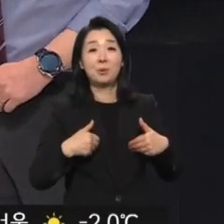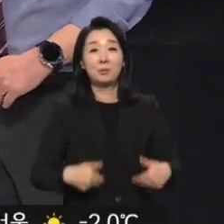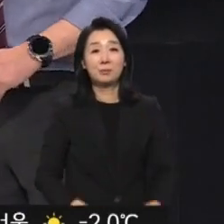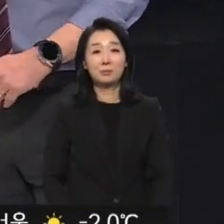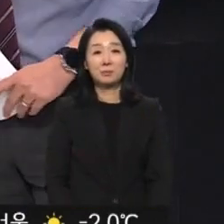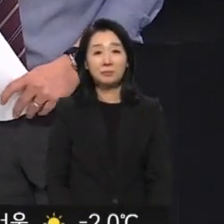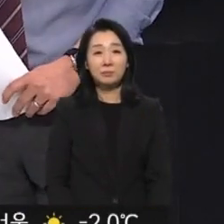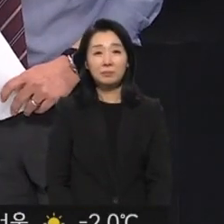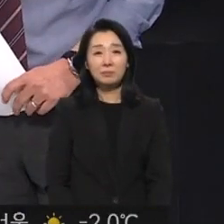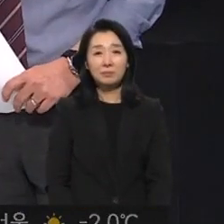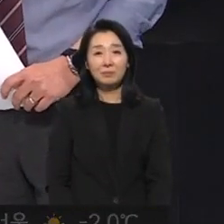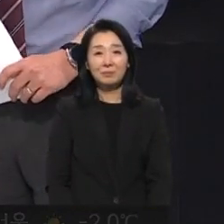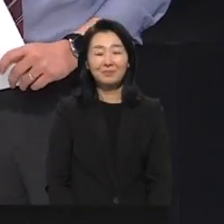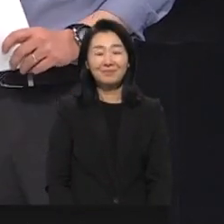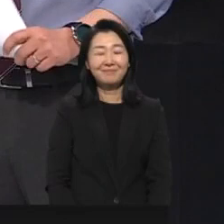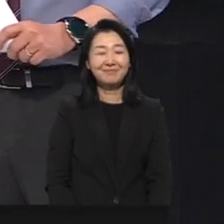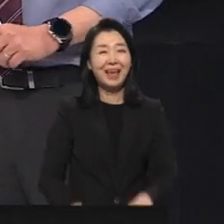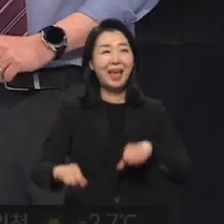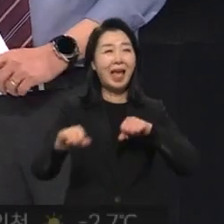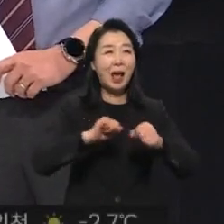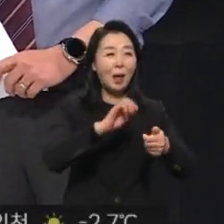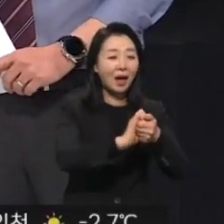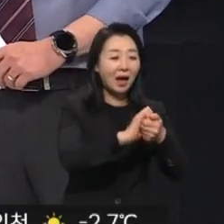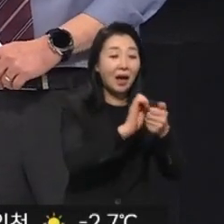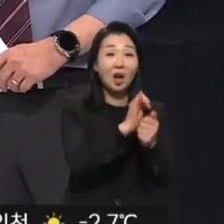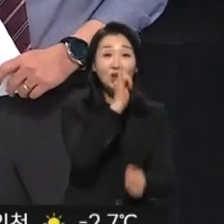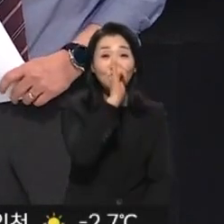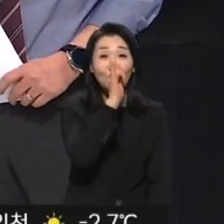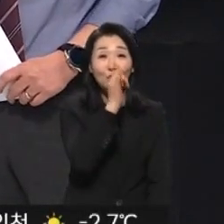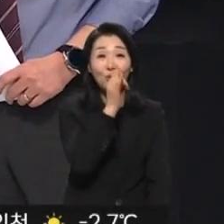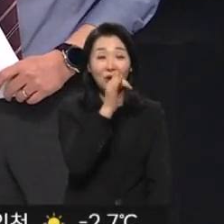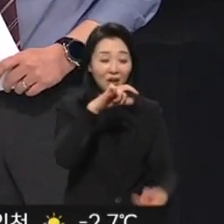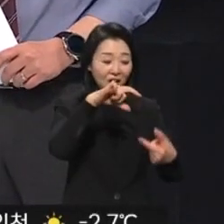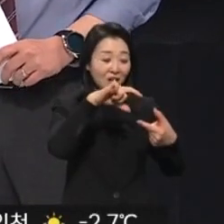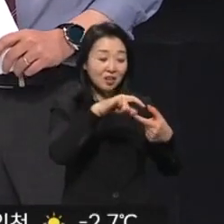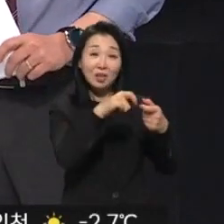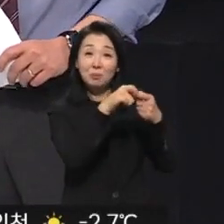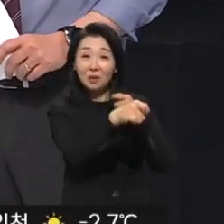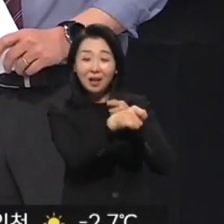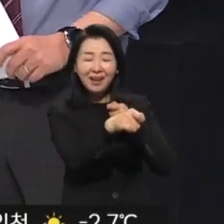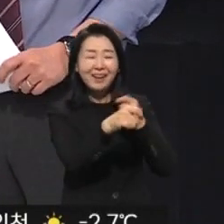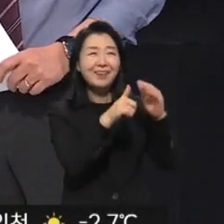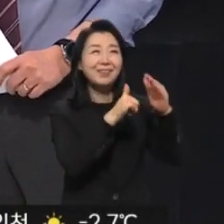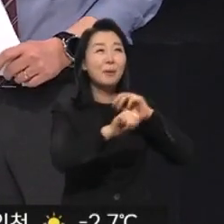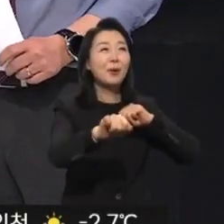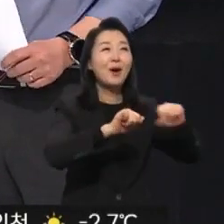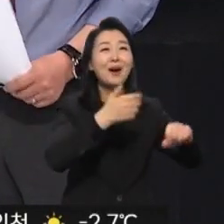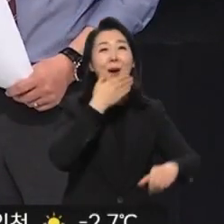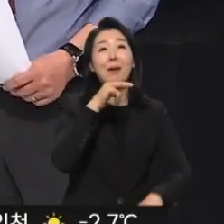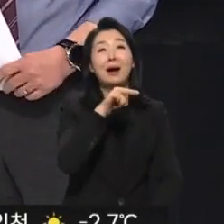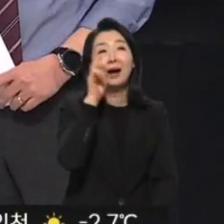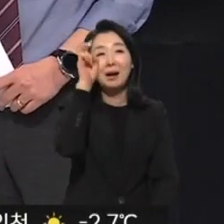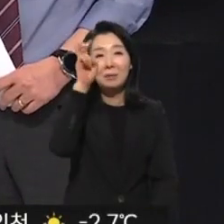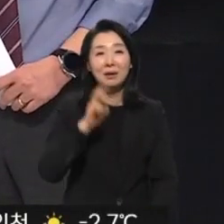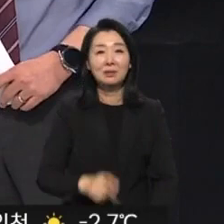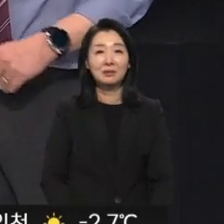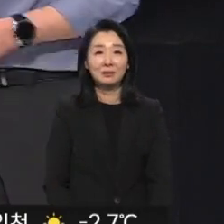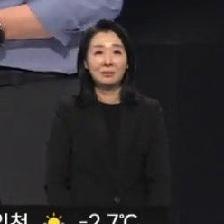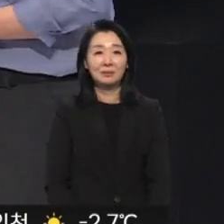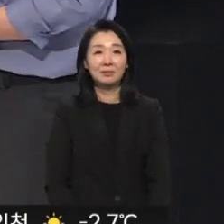있겠죠. 비록 역할이 제한적이라고 하더라도 김 전 지사가 상징적인 역할을 할 수 있다, 이런 관측도